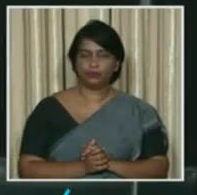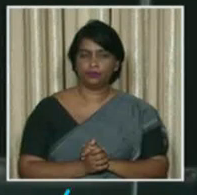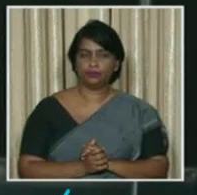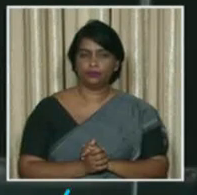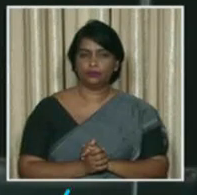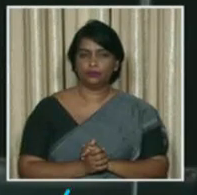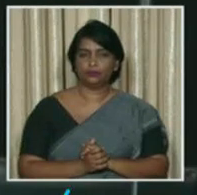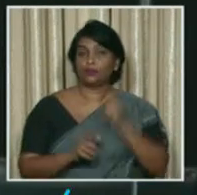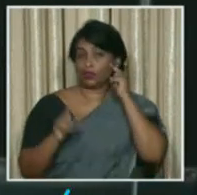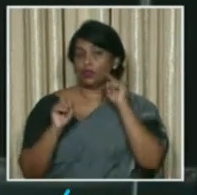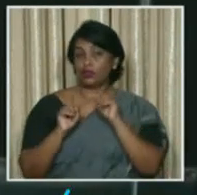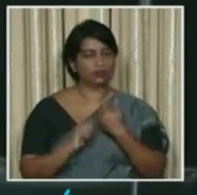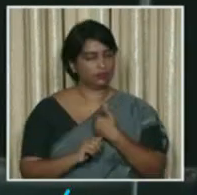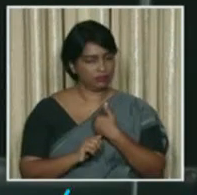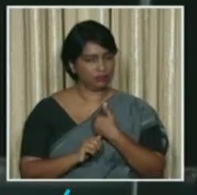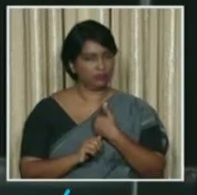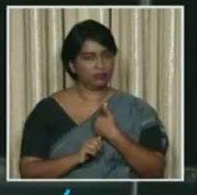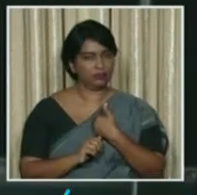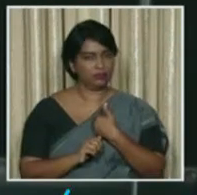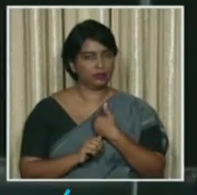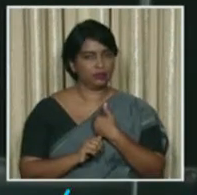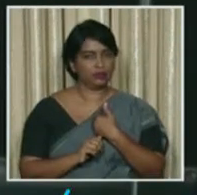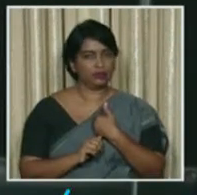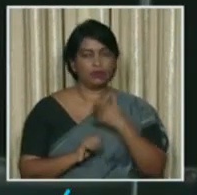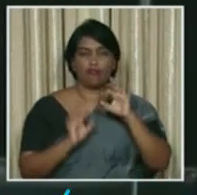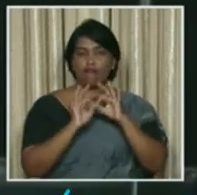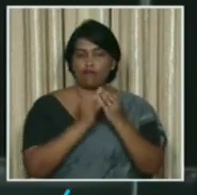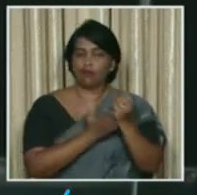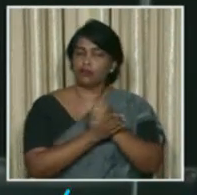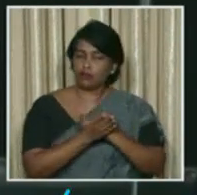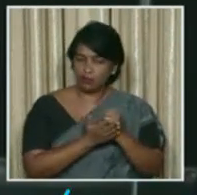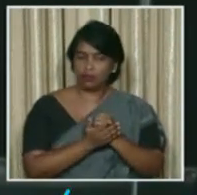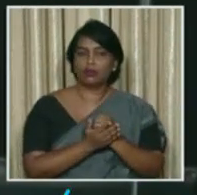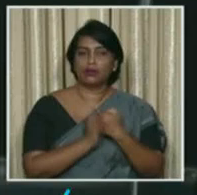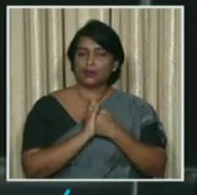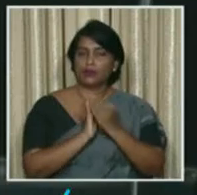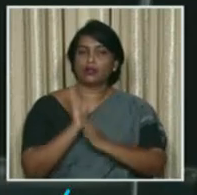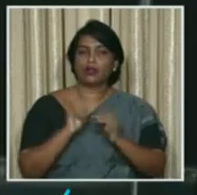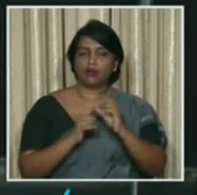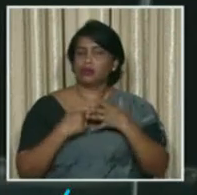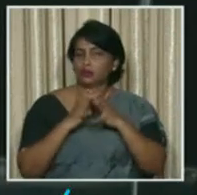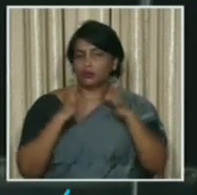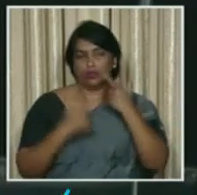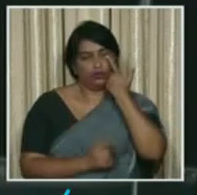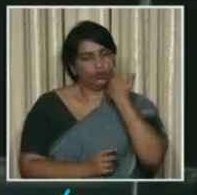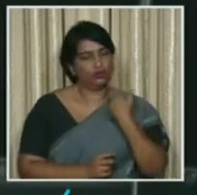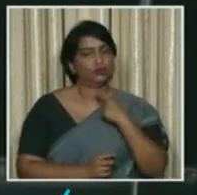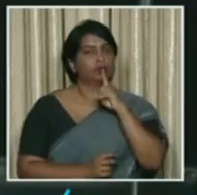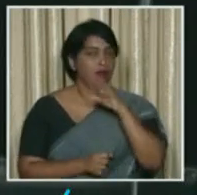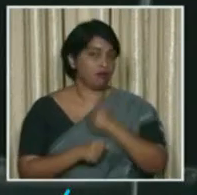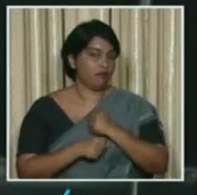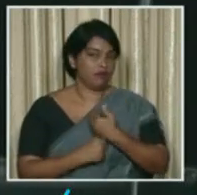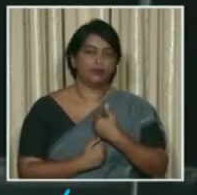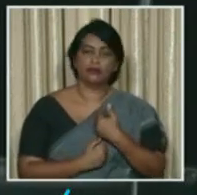කියන්න. සිදුවිච්ච සිදුවීම සම්බන්ධයෙන් සිත්තවුල්ට පත්වලා ඉන්න පවුල් වල අයටත් මේ අපේ ගරු මන්ත්‍රීතුමනට බලවත් කනගාටුව ප්‍රකාශ කරනවා රජයේ